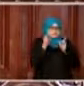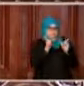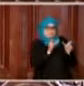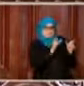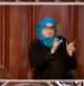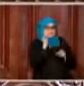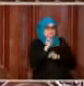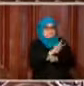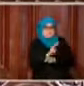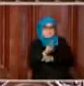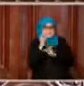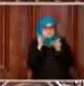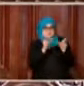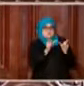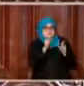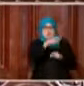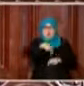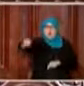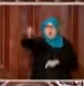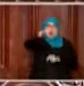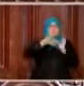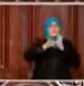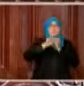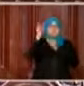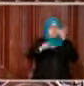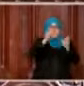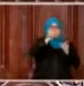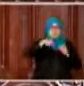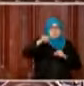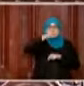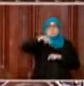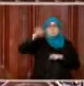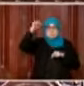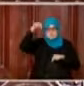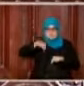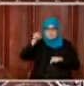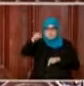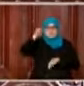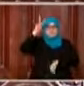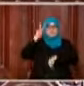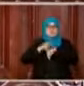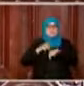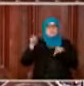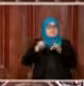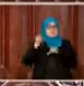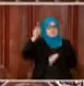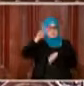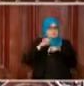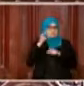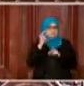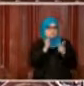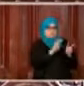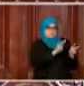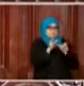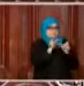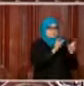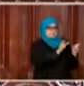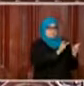أبناء هذا الوطن العزيز يجب أن يكون قدوة ولا مجال